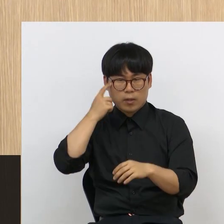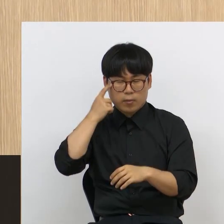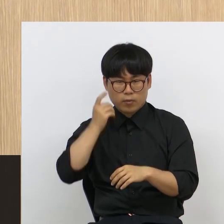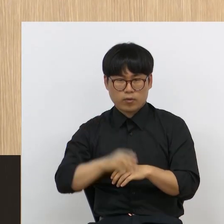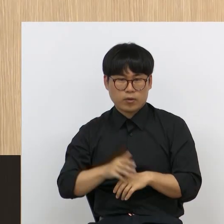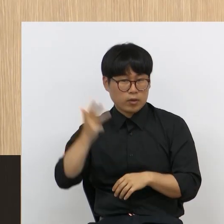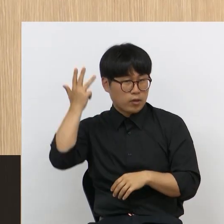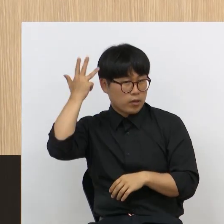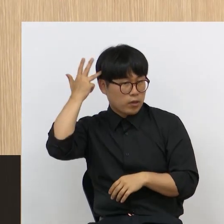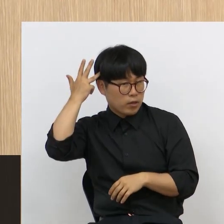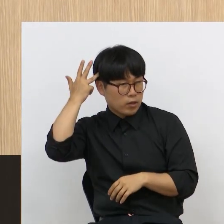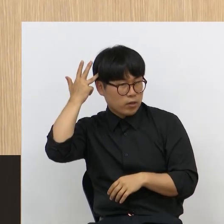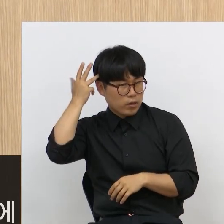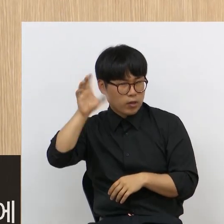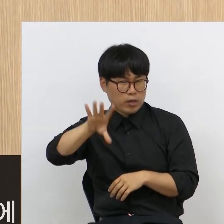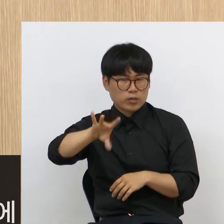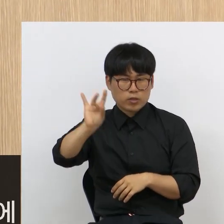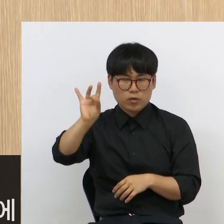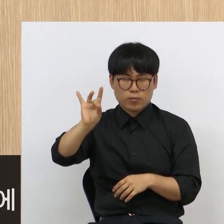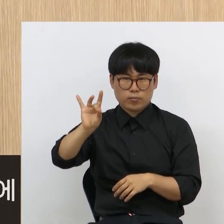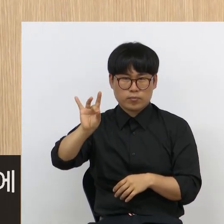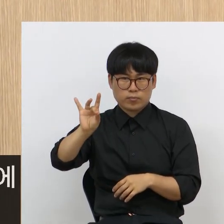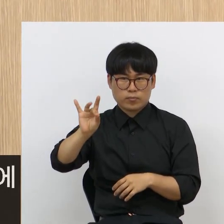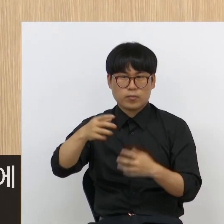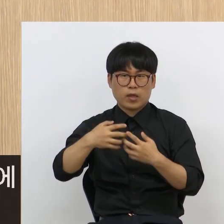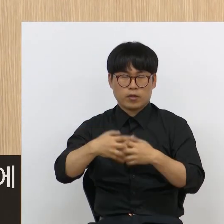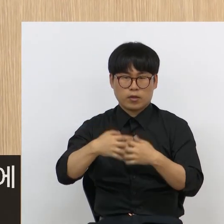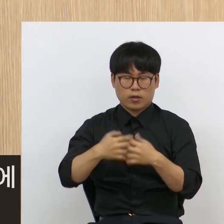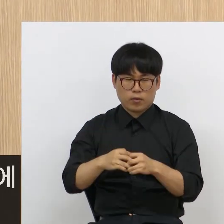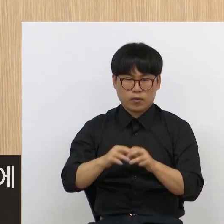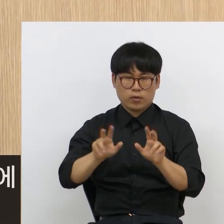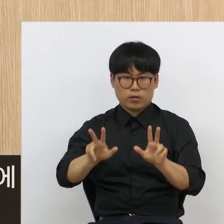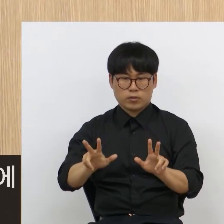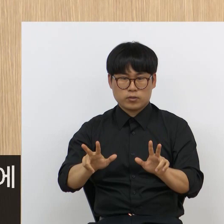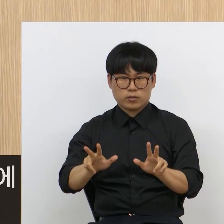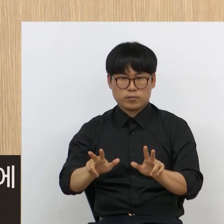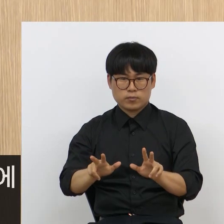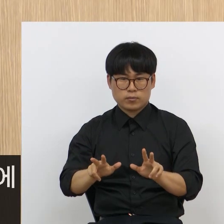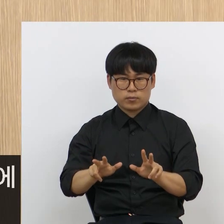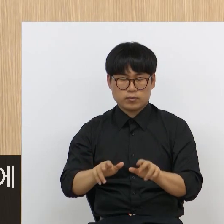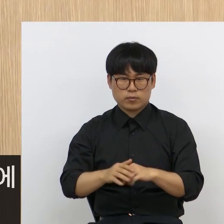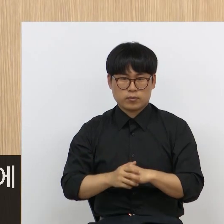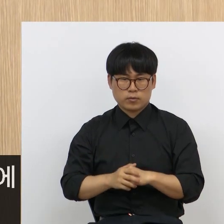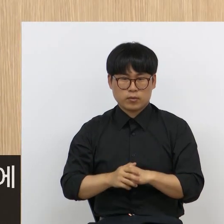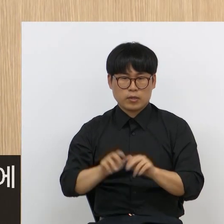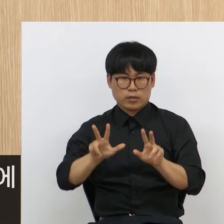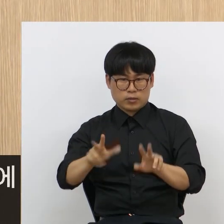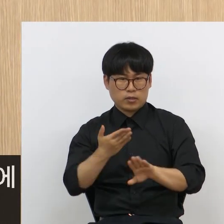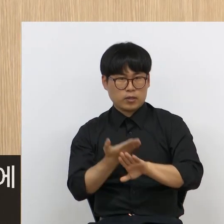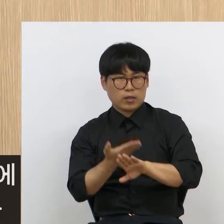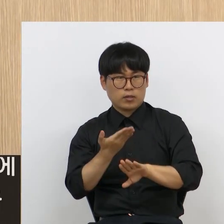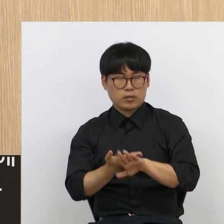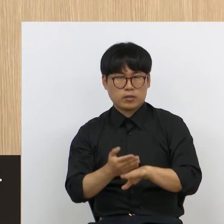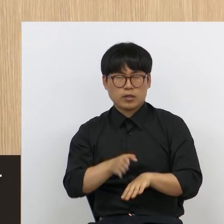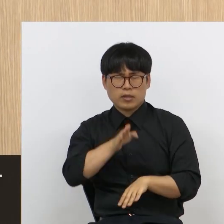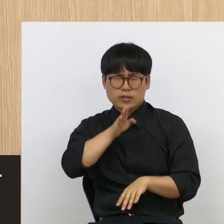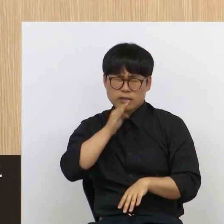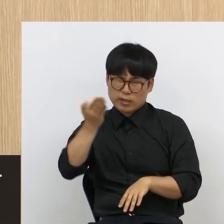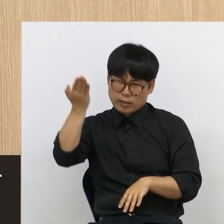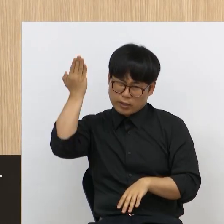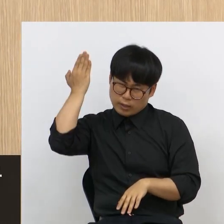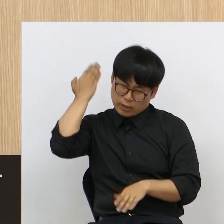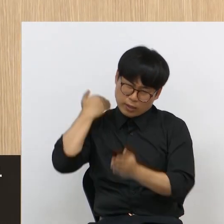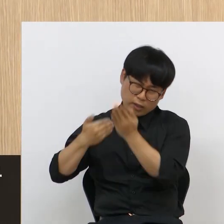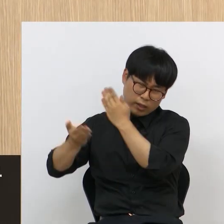이 인공호화가 아주 초창기 제품이고 지금 완전히 지금과는 다른 아주 진짜 옛날 거다. 저희가